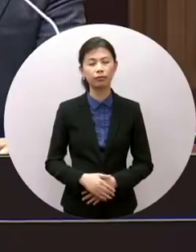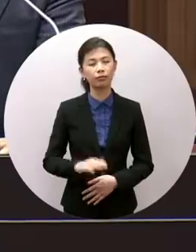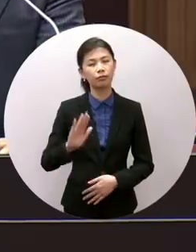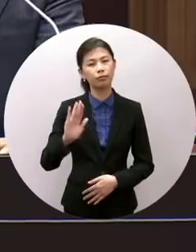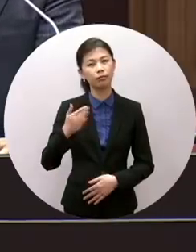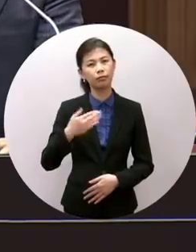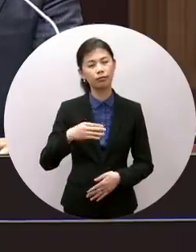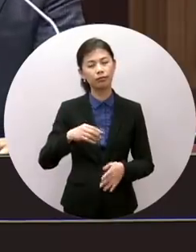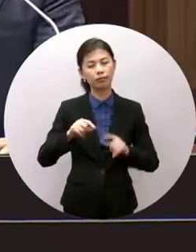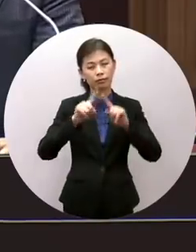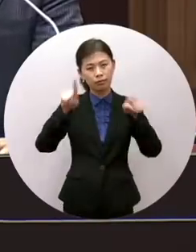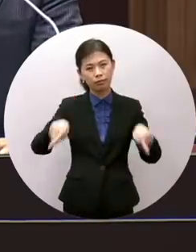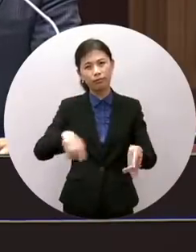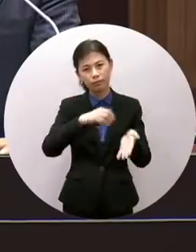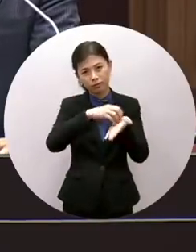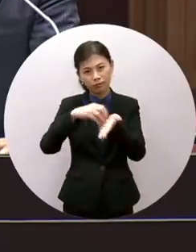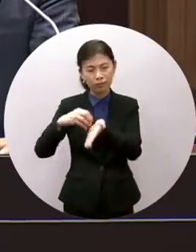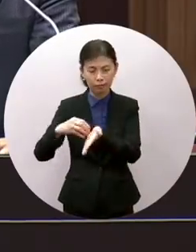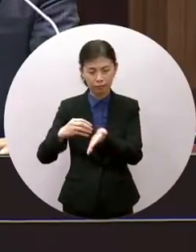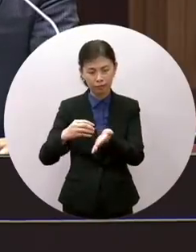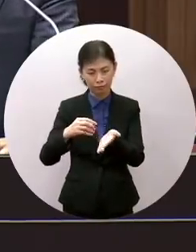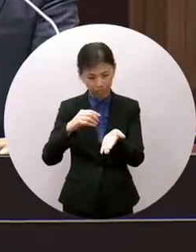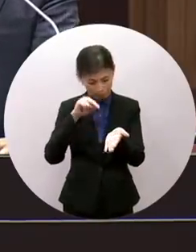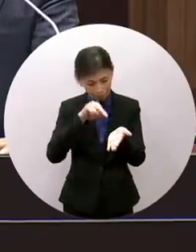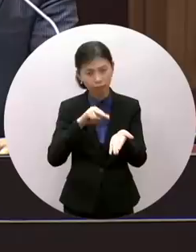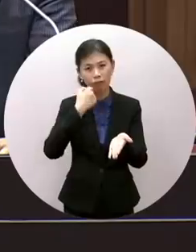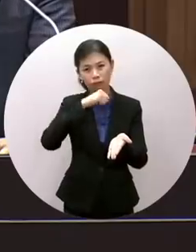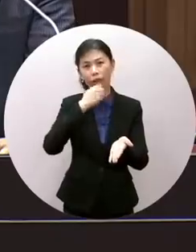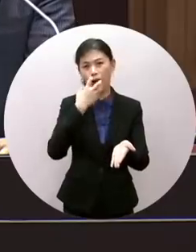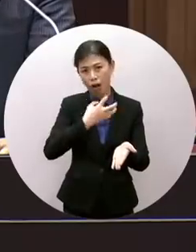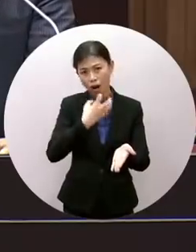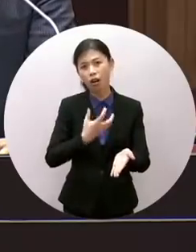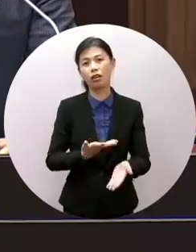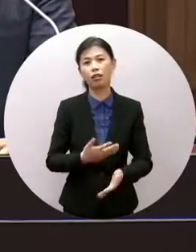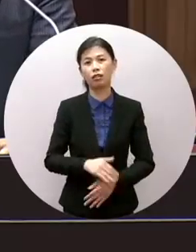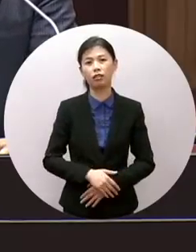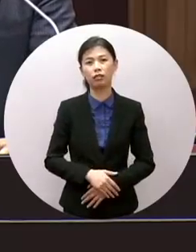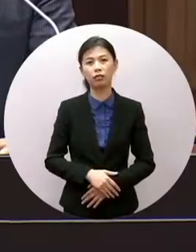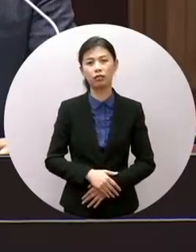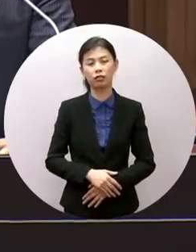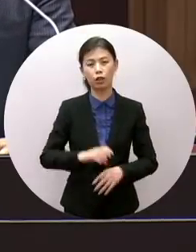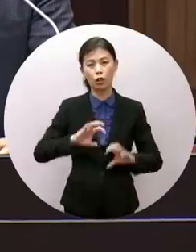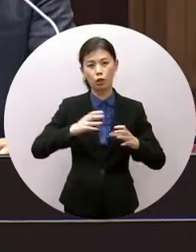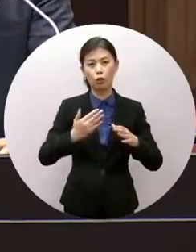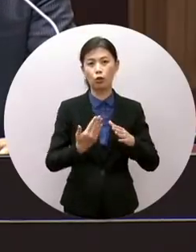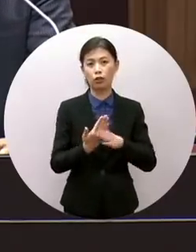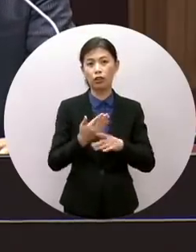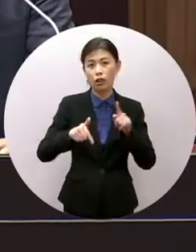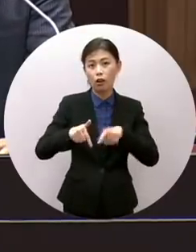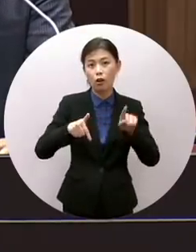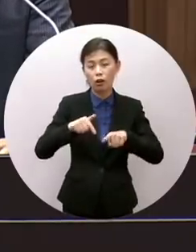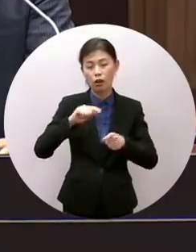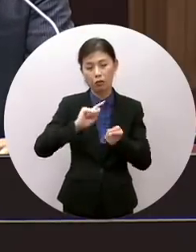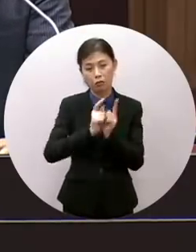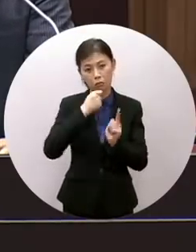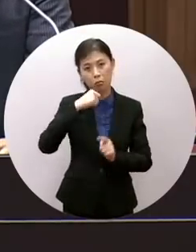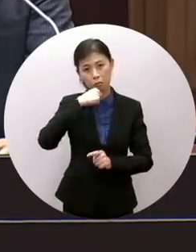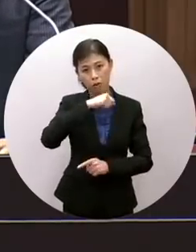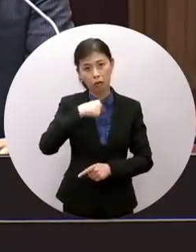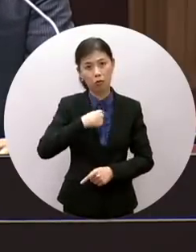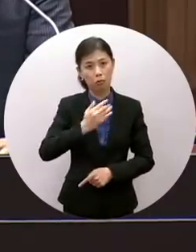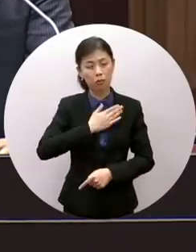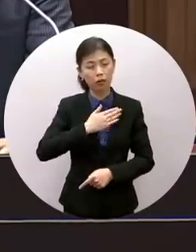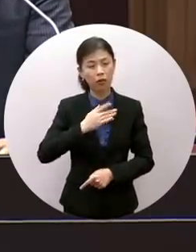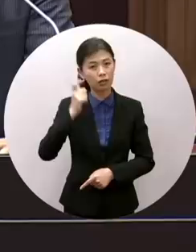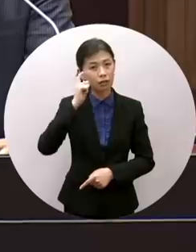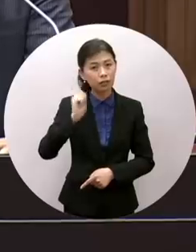但是这个白纸黑字，我们是吃亏的呢。那个院长，我想我们在国产化有几个目标，我念给你听了哈。这个对